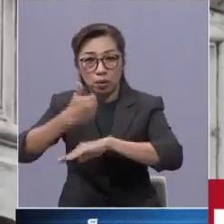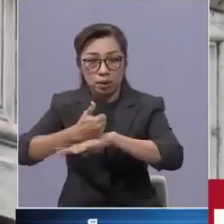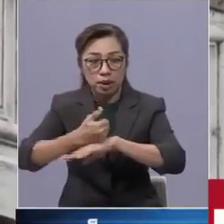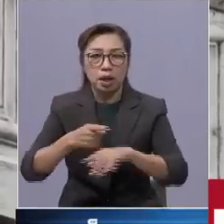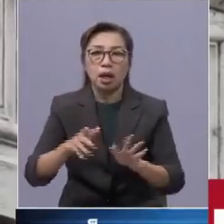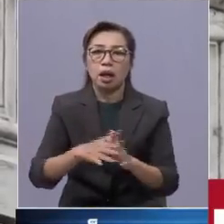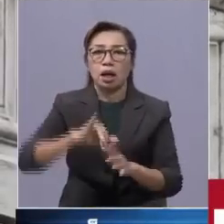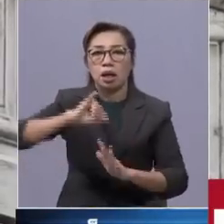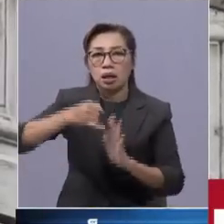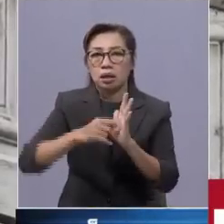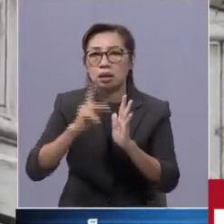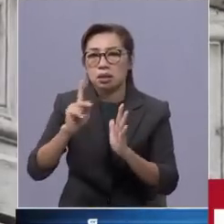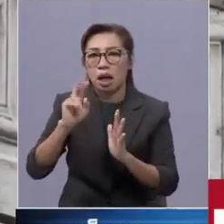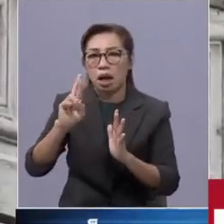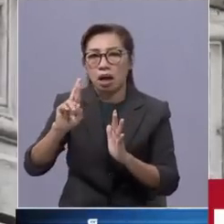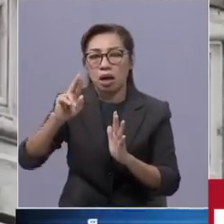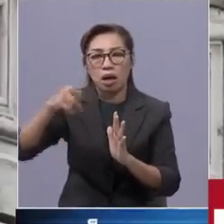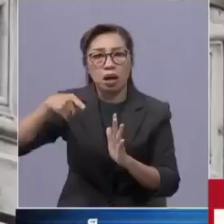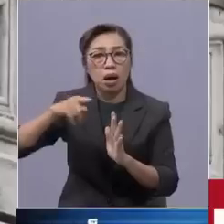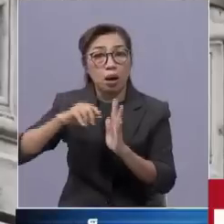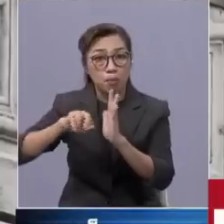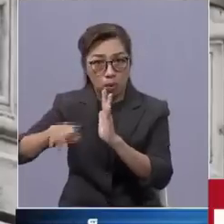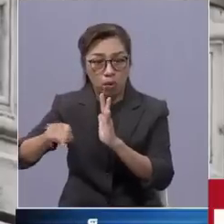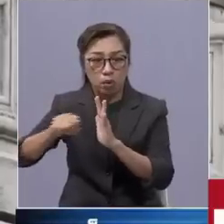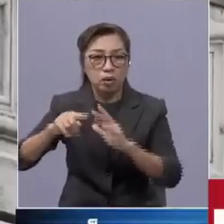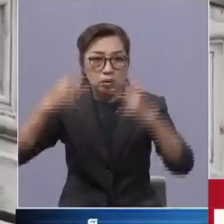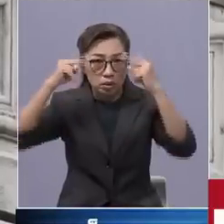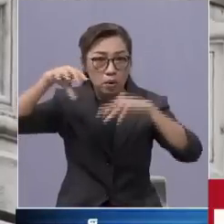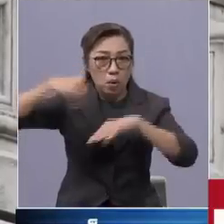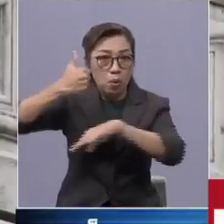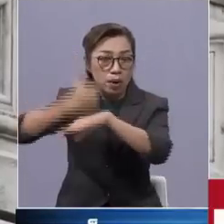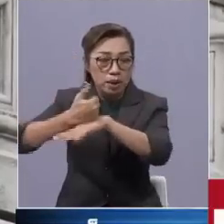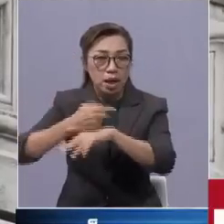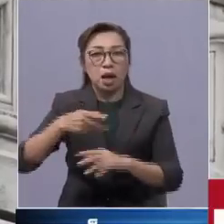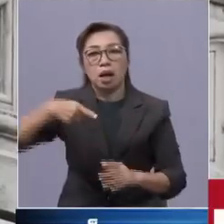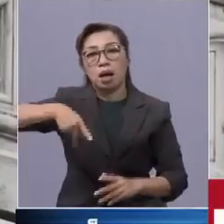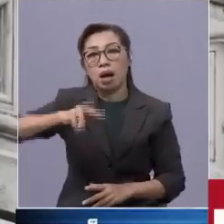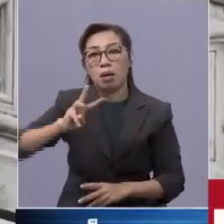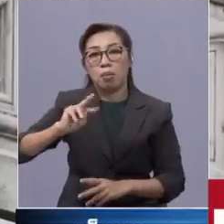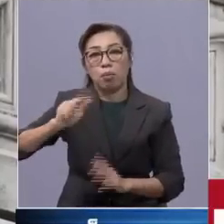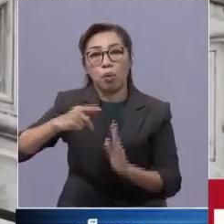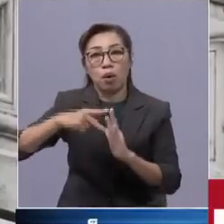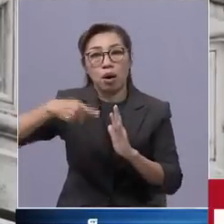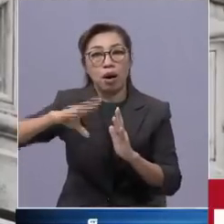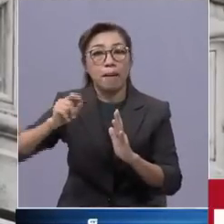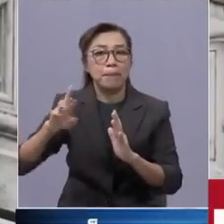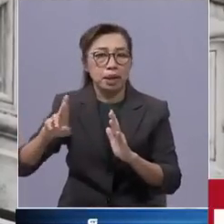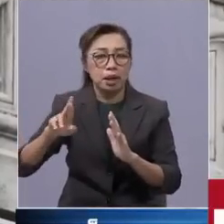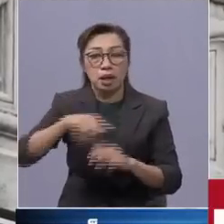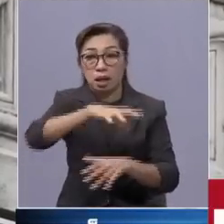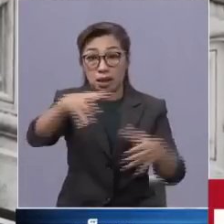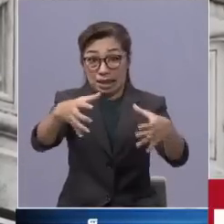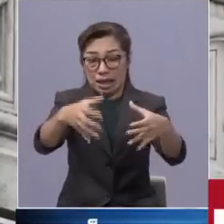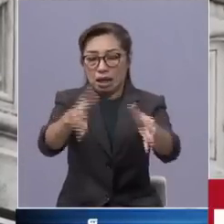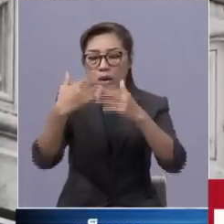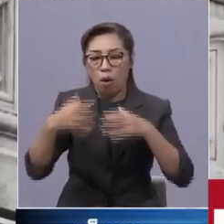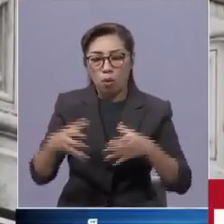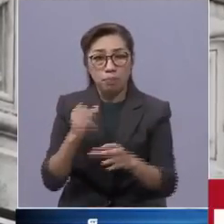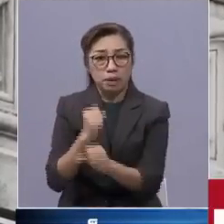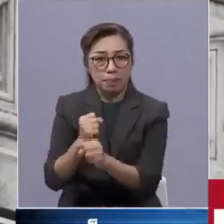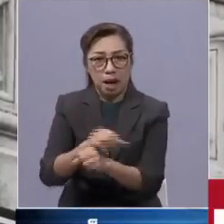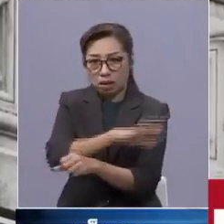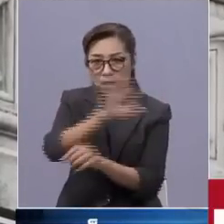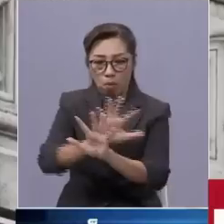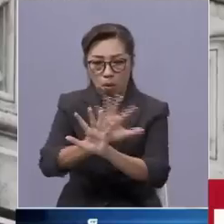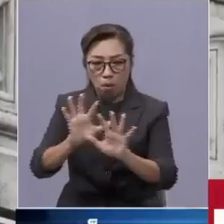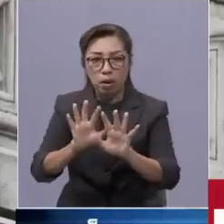งษ์แสงมณีรัฐมนตรีประจำสำนักนายกรัฐมนตรีนางพวงเพชรชุนละเอียดและคณะทำงานนายกรัฐมนตรีได้ร่วมเคารพ